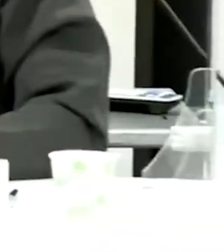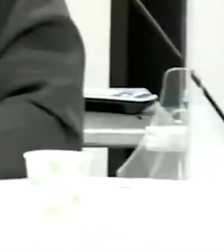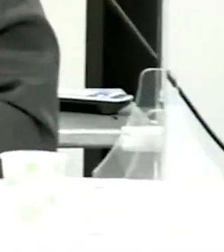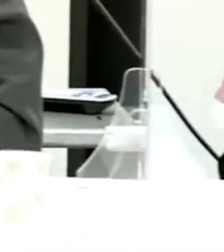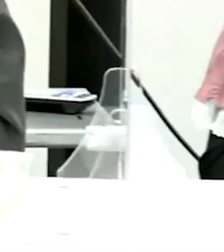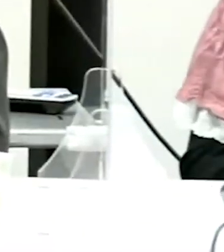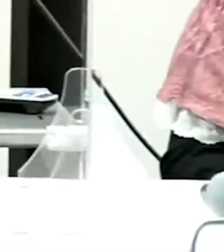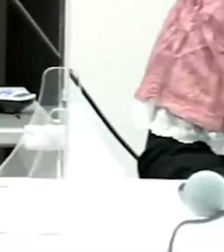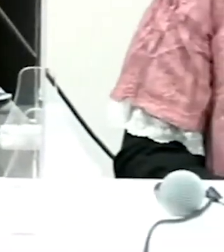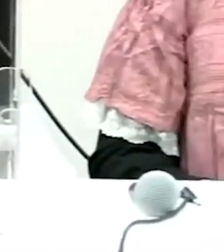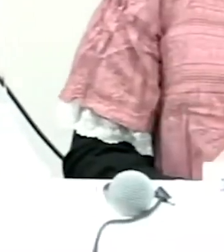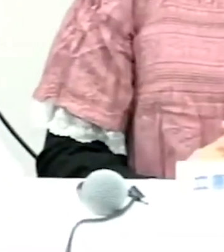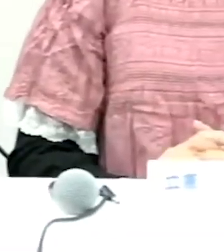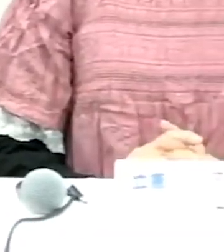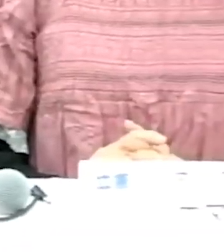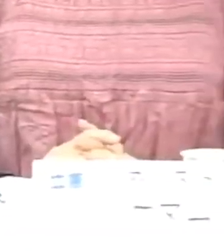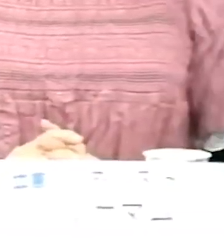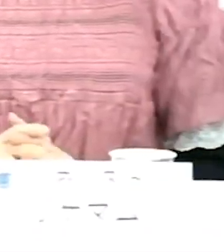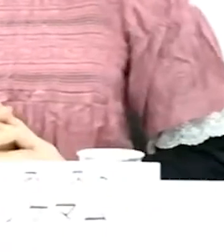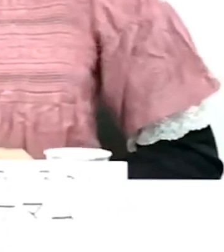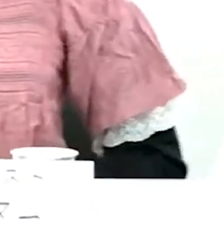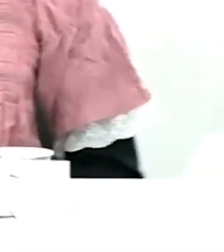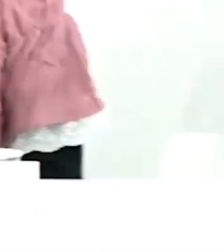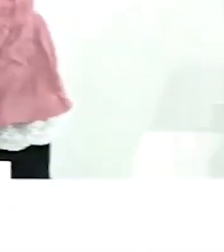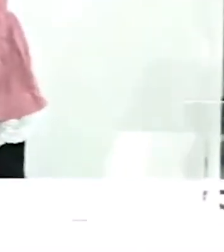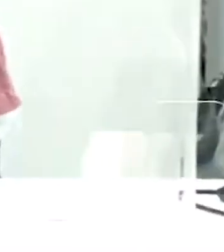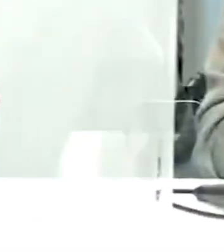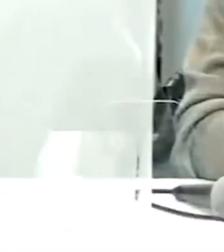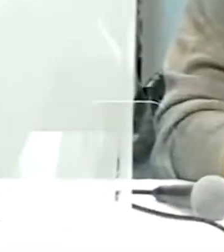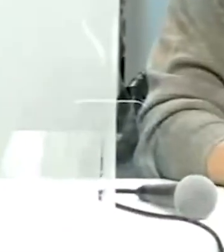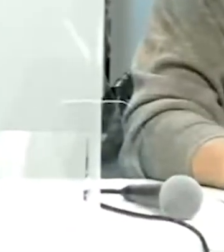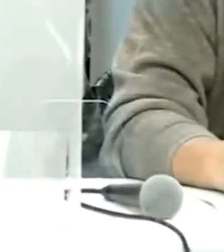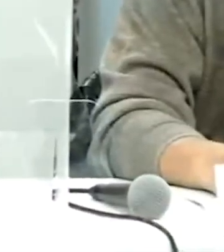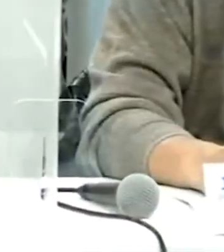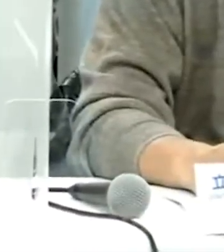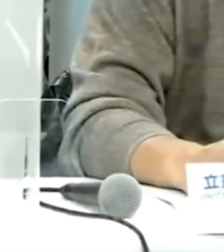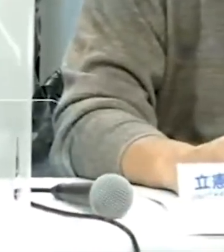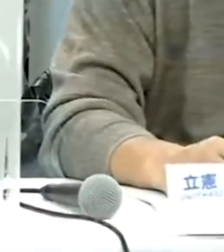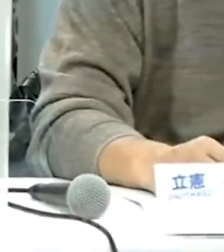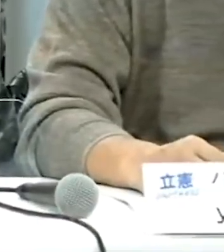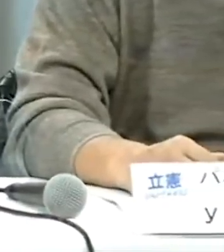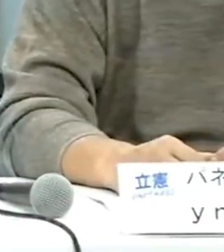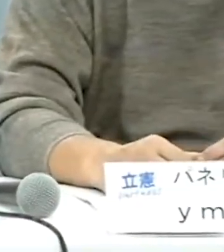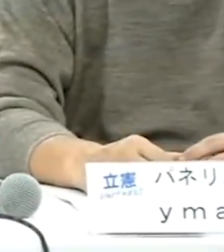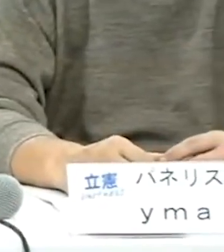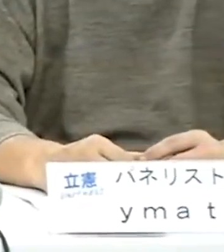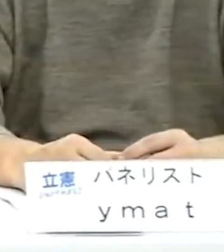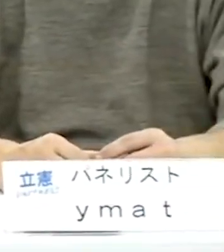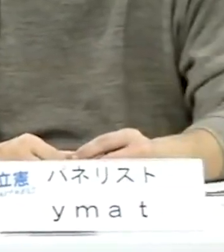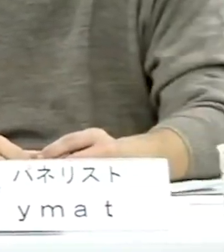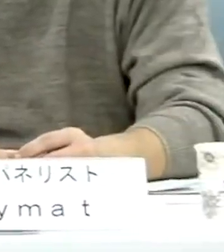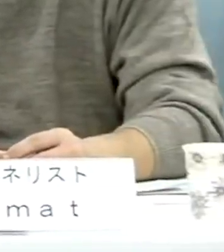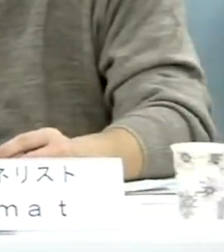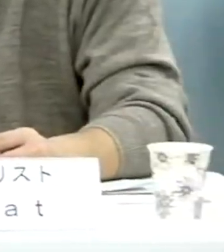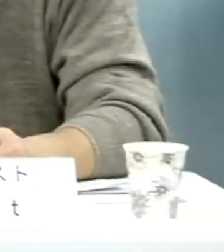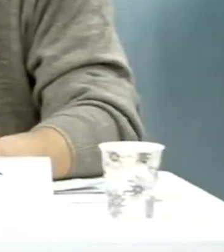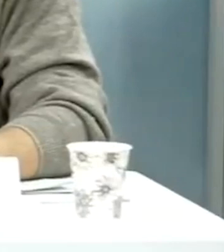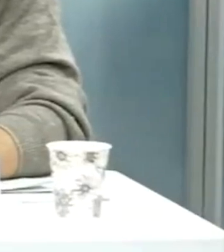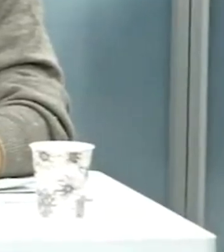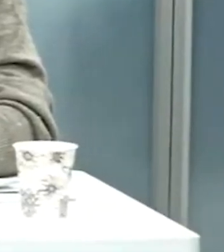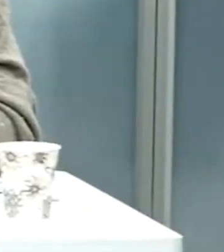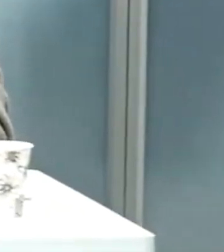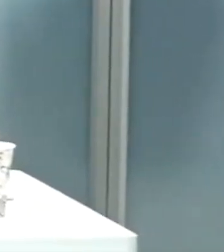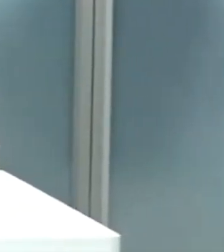はい続きまして千葉県在住の里家ママさんですえ最後に栃木県在住の